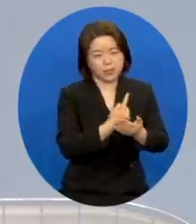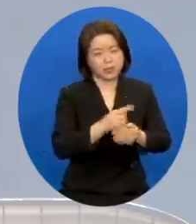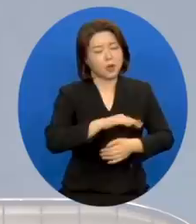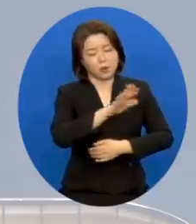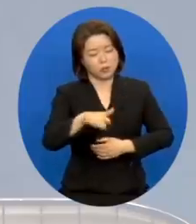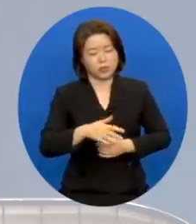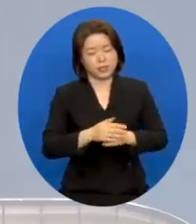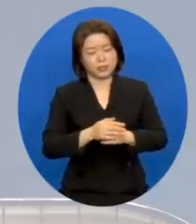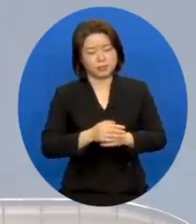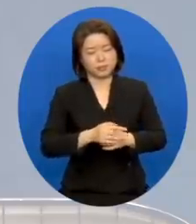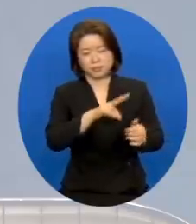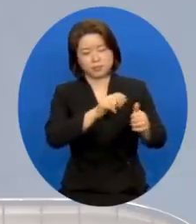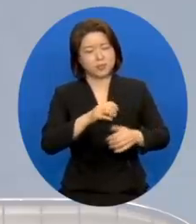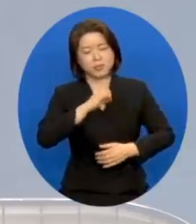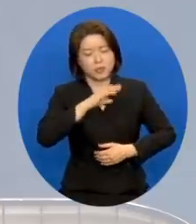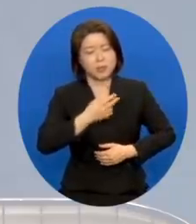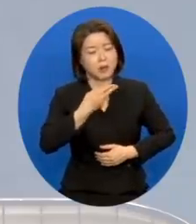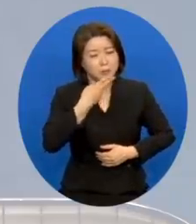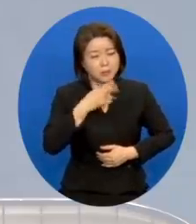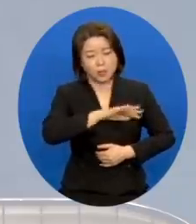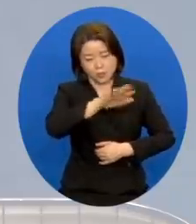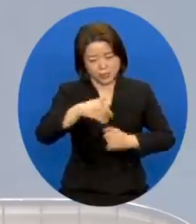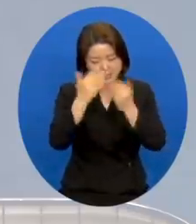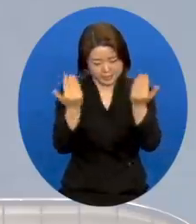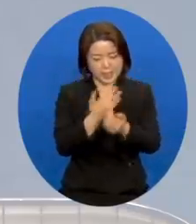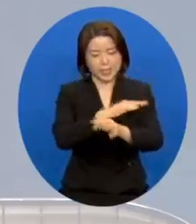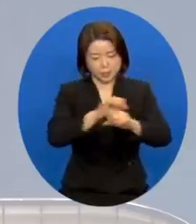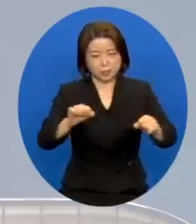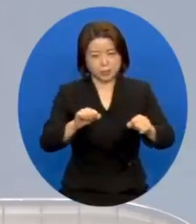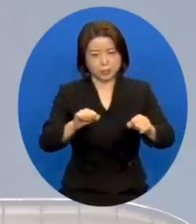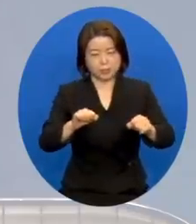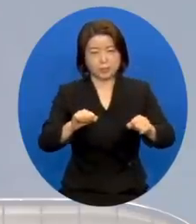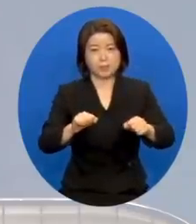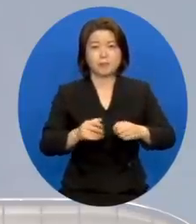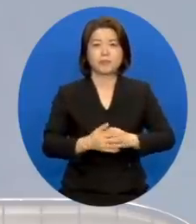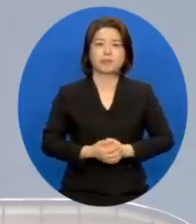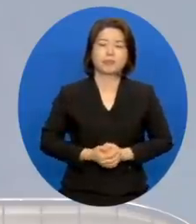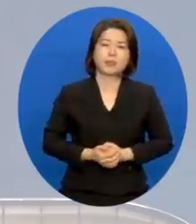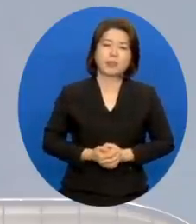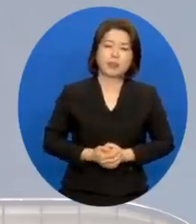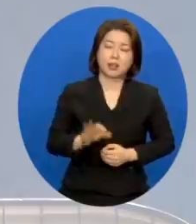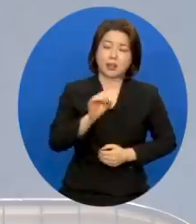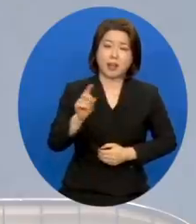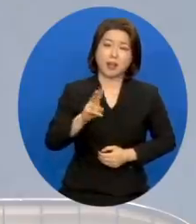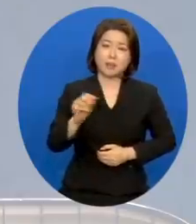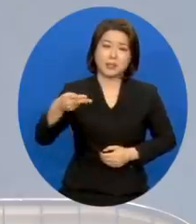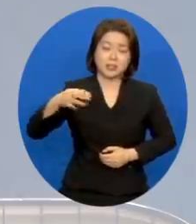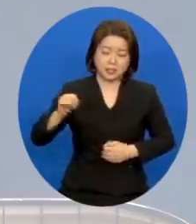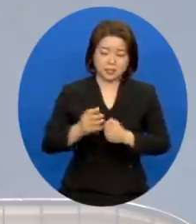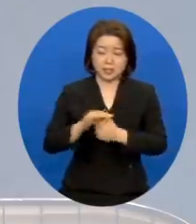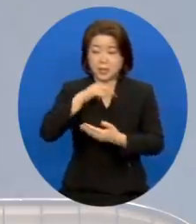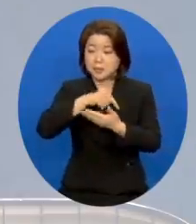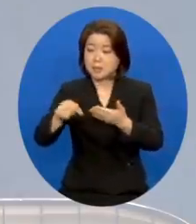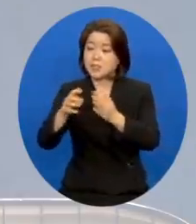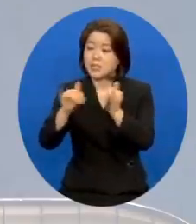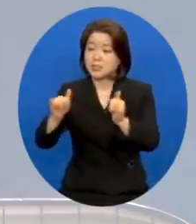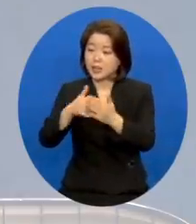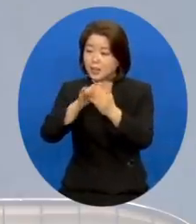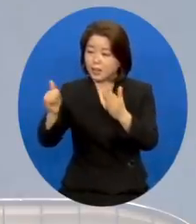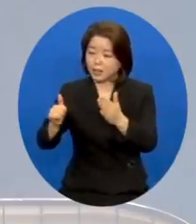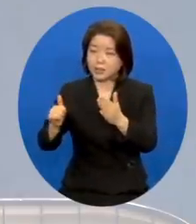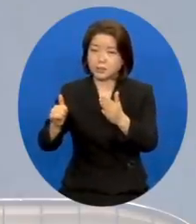우리는 이미 다 용서 했읍니다 그 아미쉬 마을 사람들이 그 피해자의 가족의 집을 찾아가서